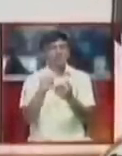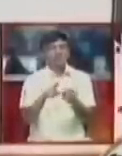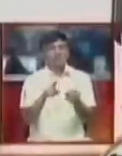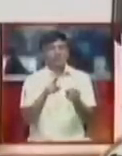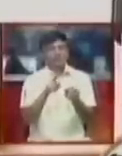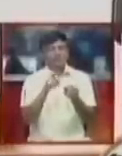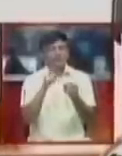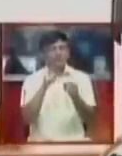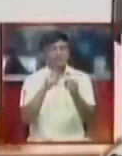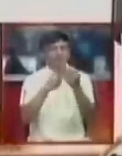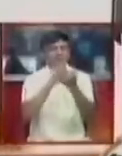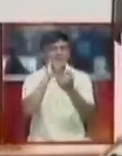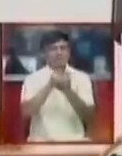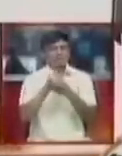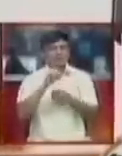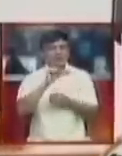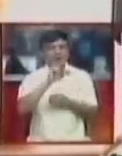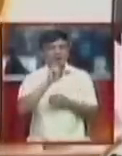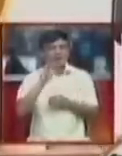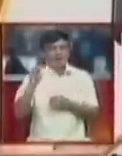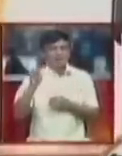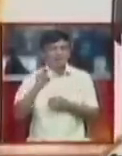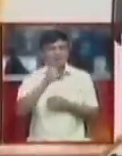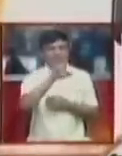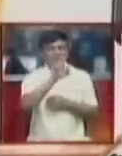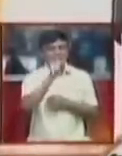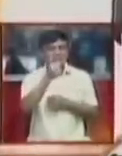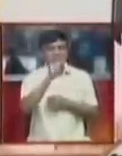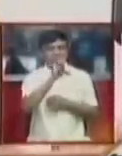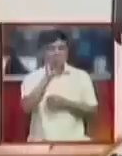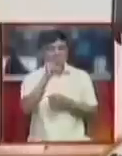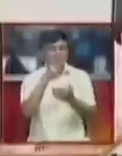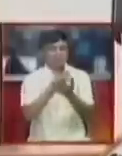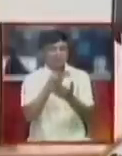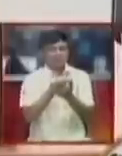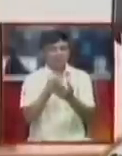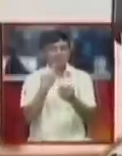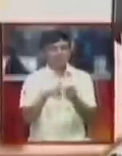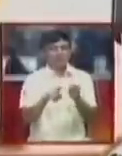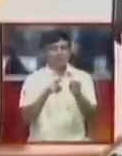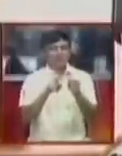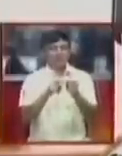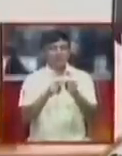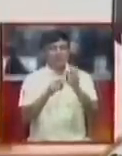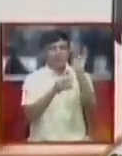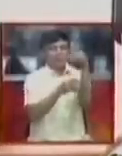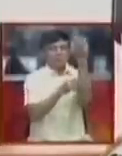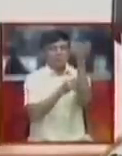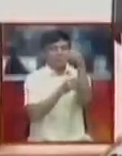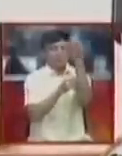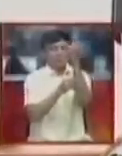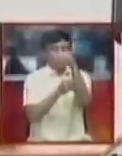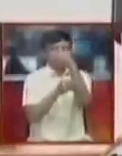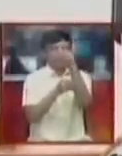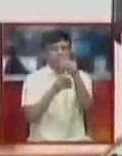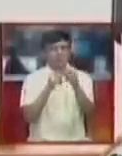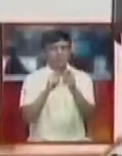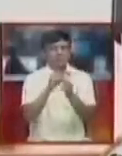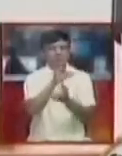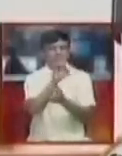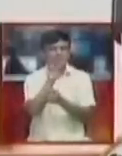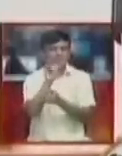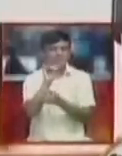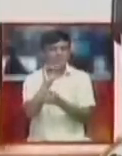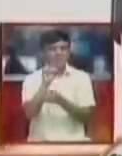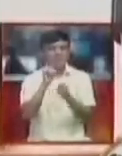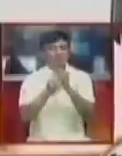municipal fishing port projects sa ARM, 310.4 million pesos para sa mga estasyon ng bumbero, 515 million pesos para